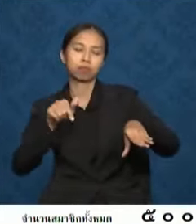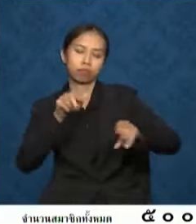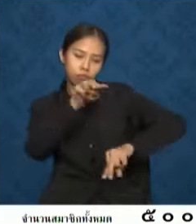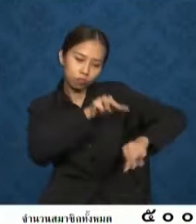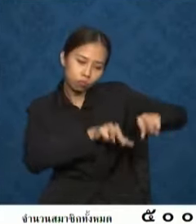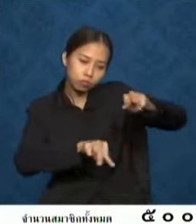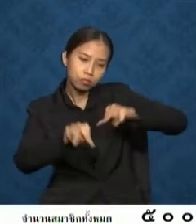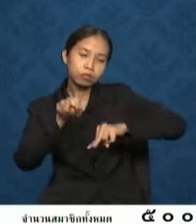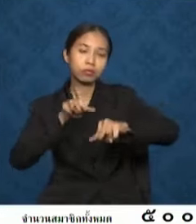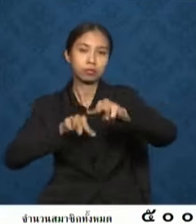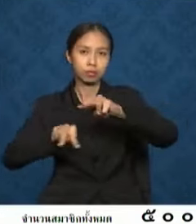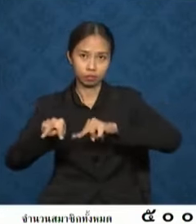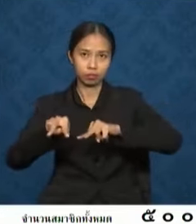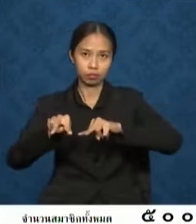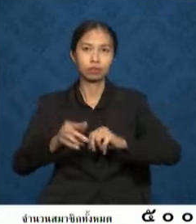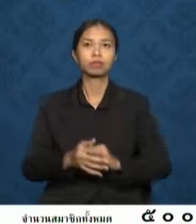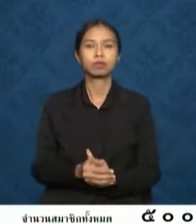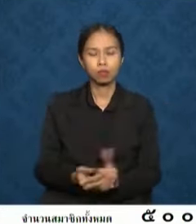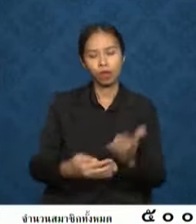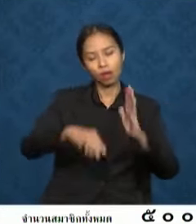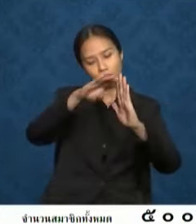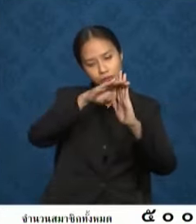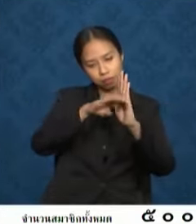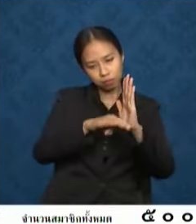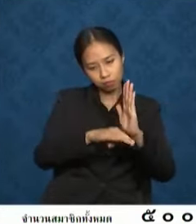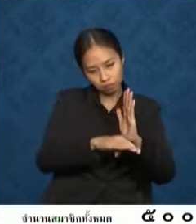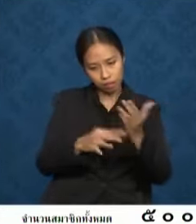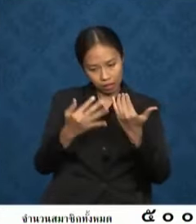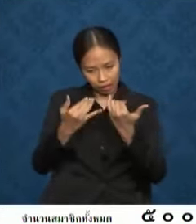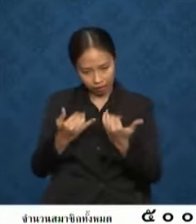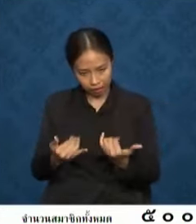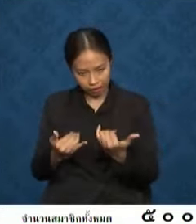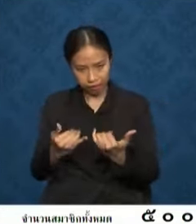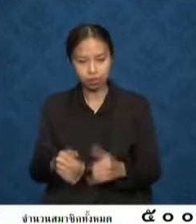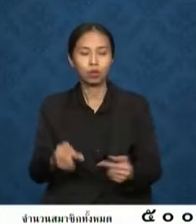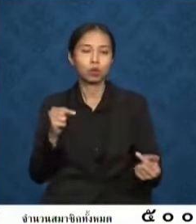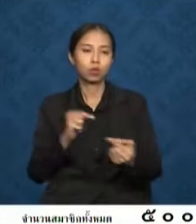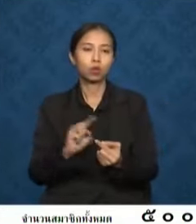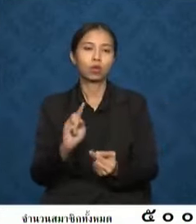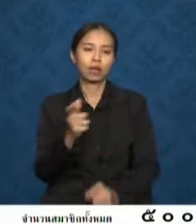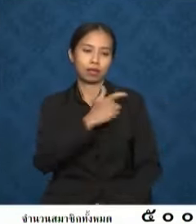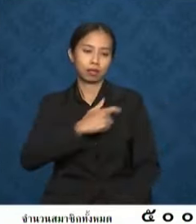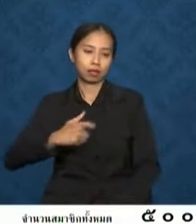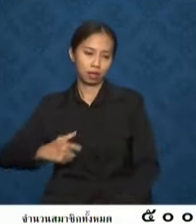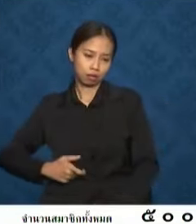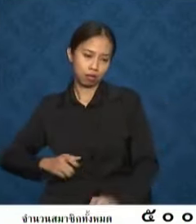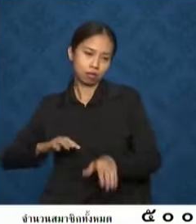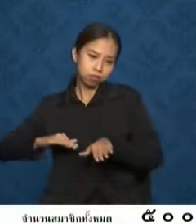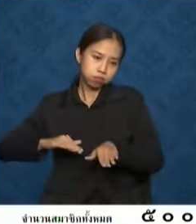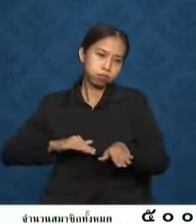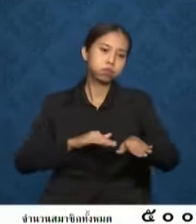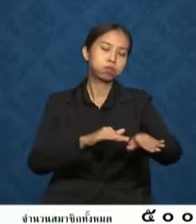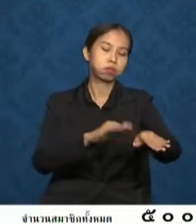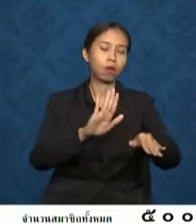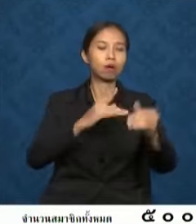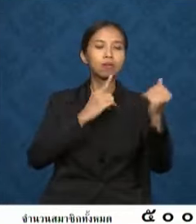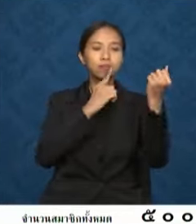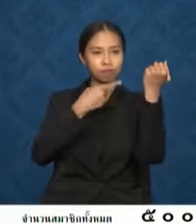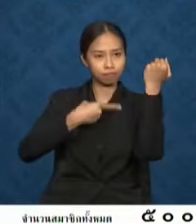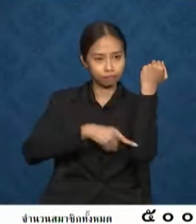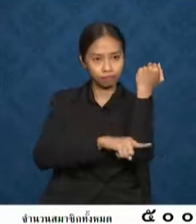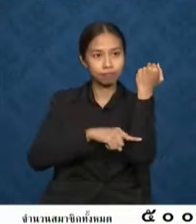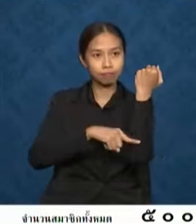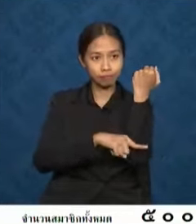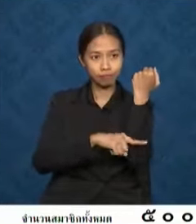ในการอารักขาและกระบวนการในการถวายอารักขาในการเสด็จพระราชดำเนินของกรมสมเด็จพระเทพในครั้ง